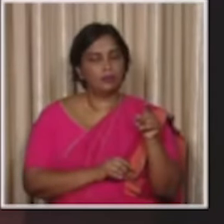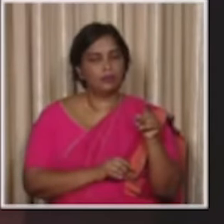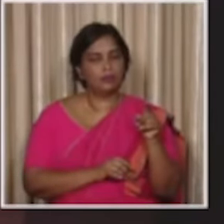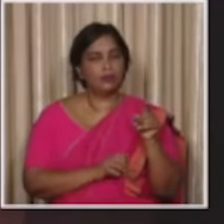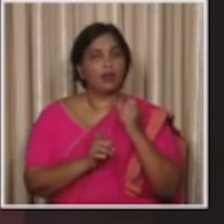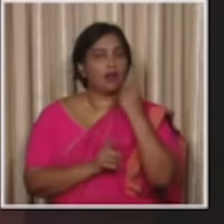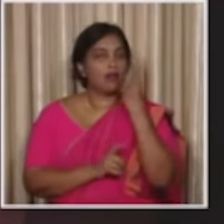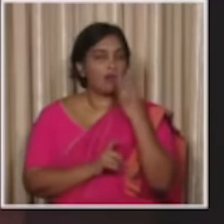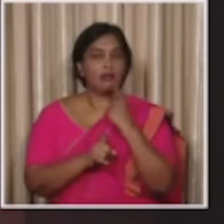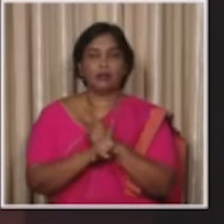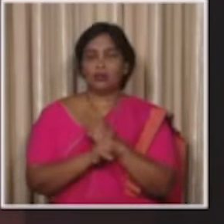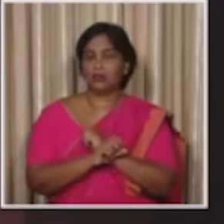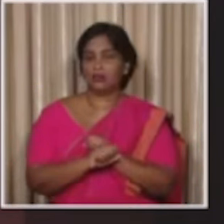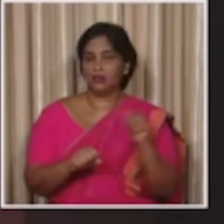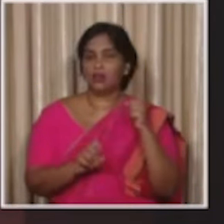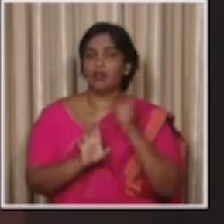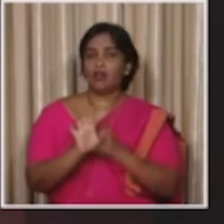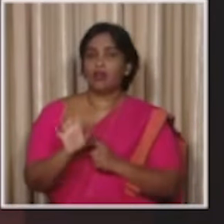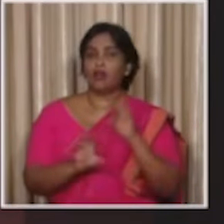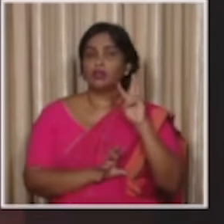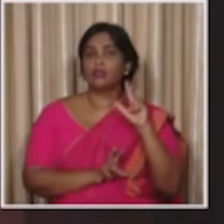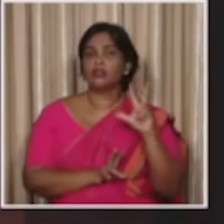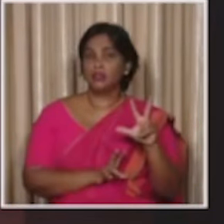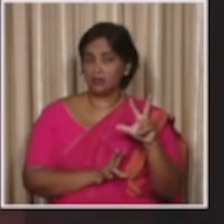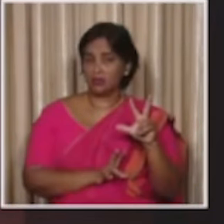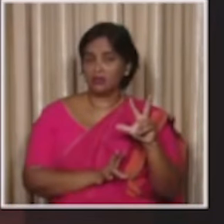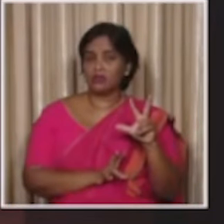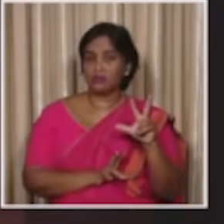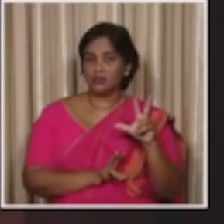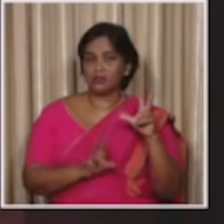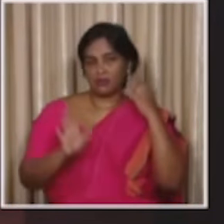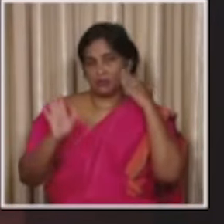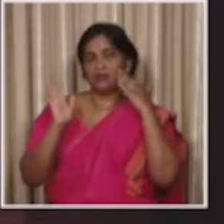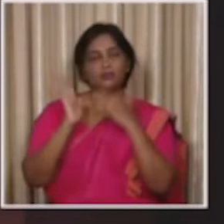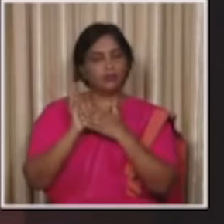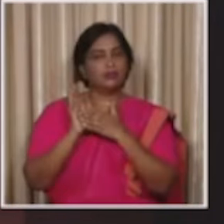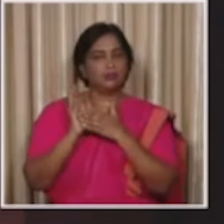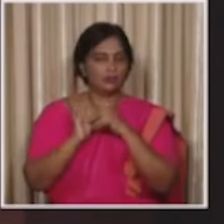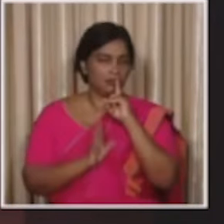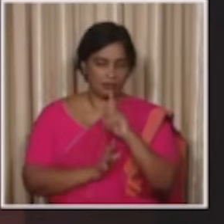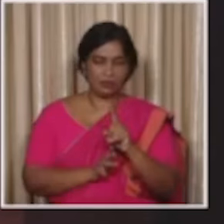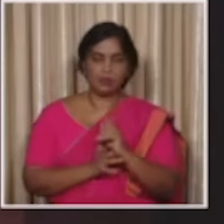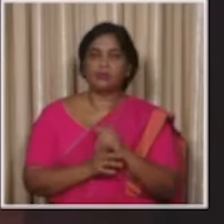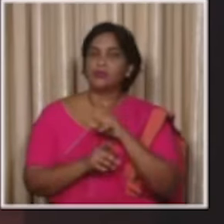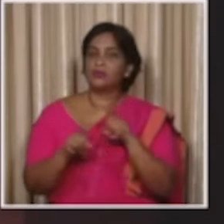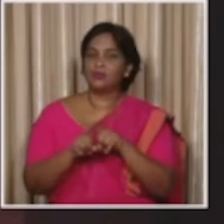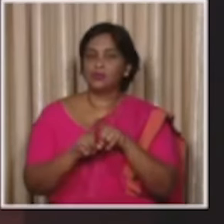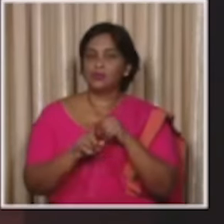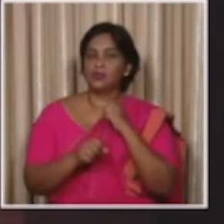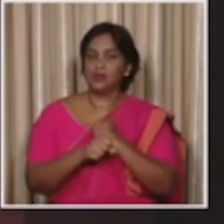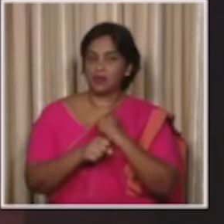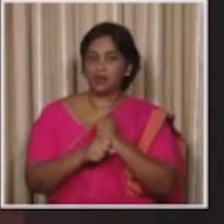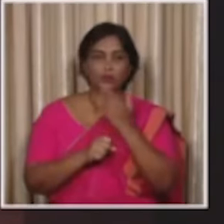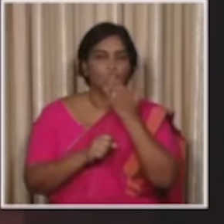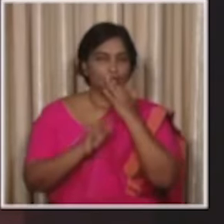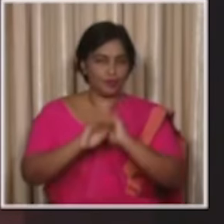ගණිත ගුරුවරයෙක් නැතුව වසර 38ක් වෙනවා මේ ගැන අවධානය යොමු කරන්නට කැමති ඒ වගේම ගුණගංගාර